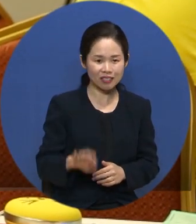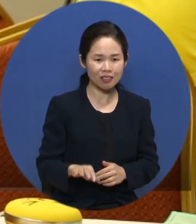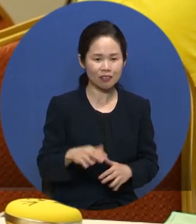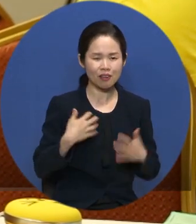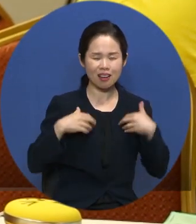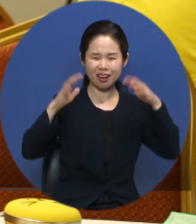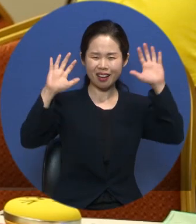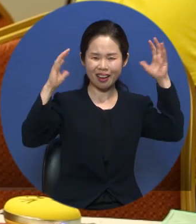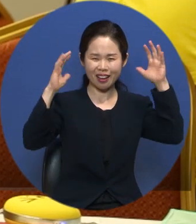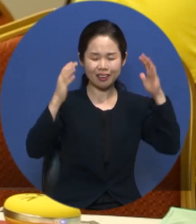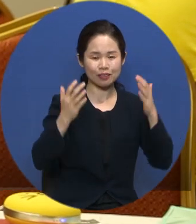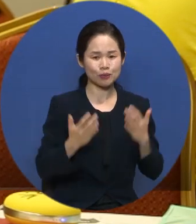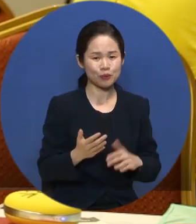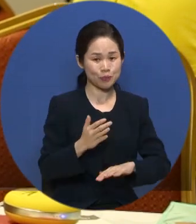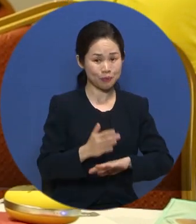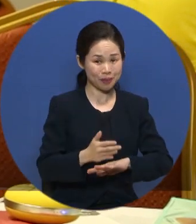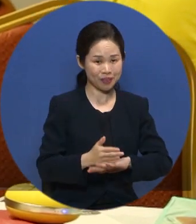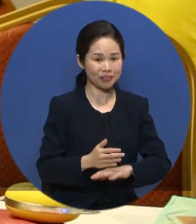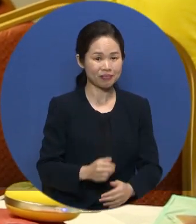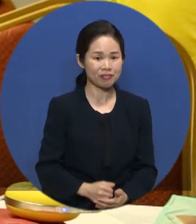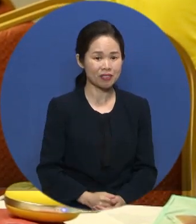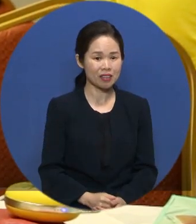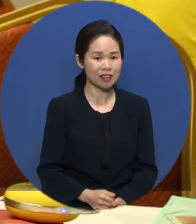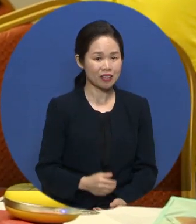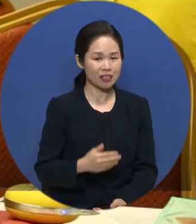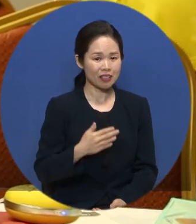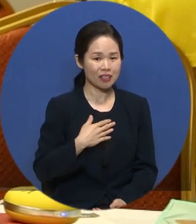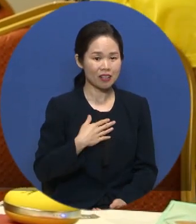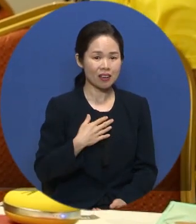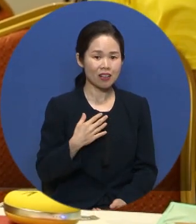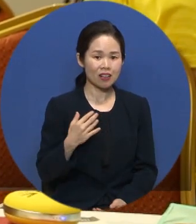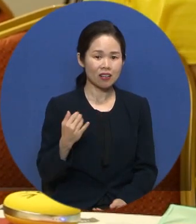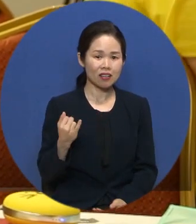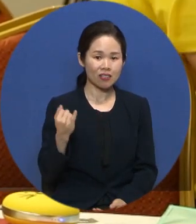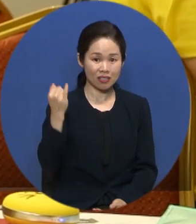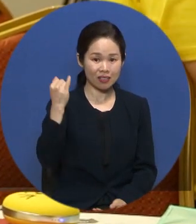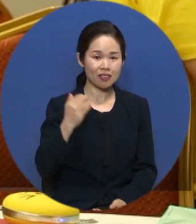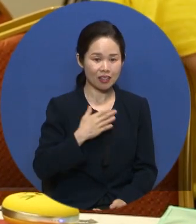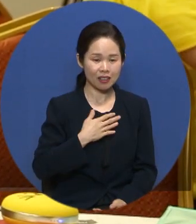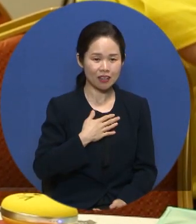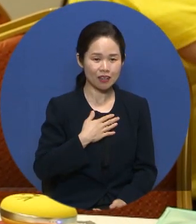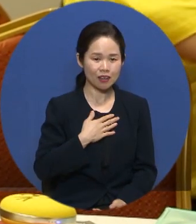반겨줘서 정말 고마웠어. 그리고 언니가